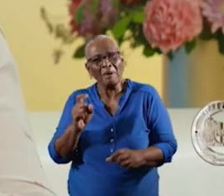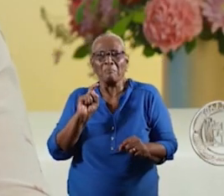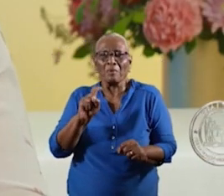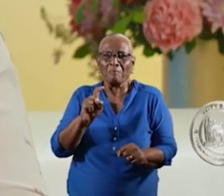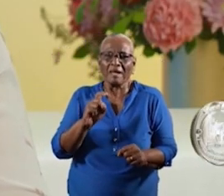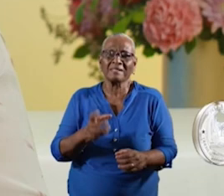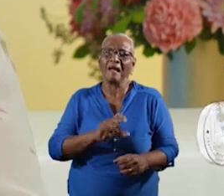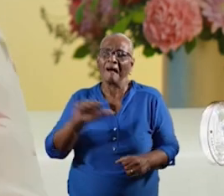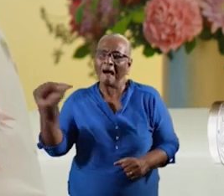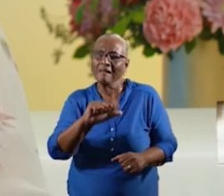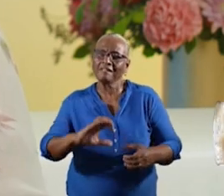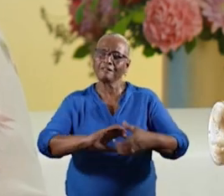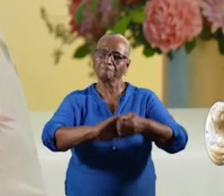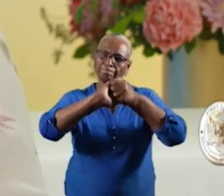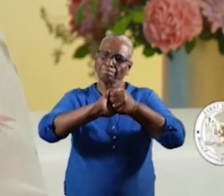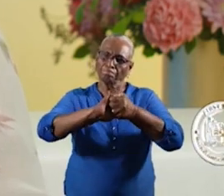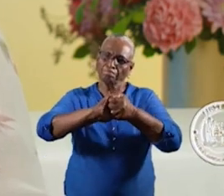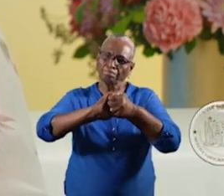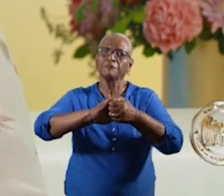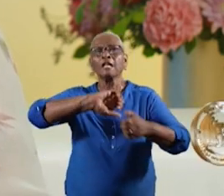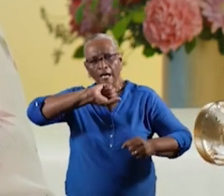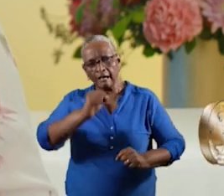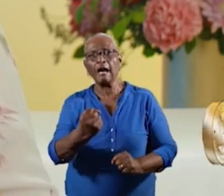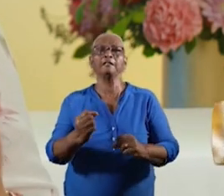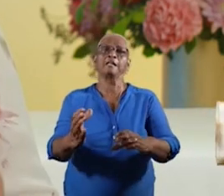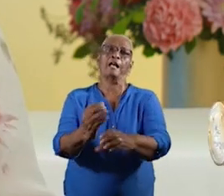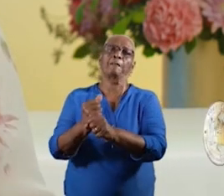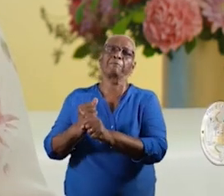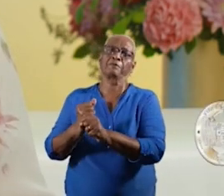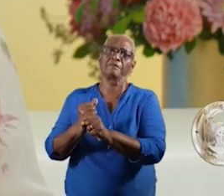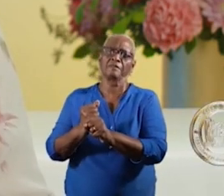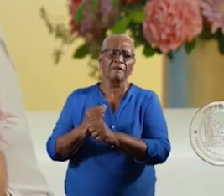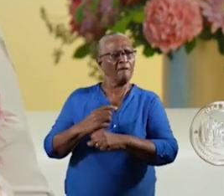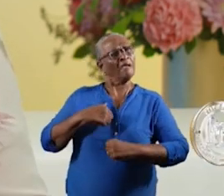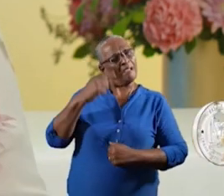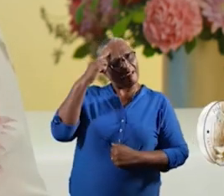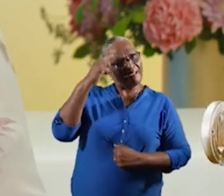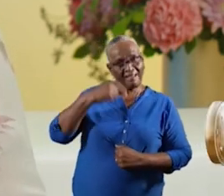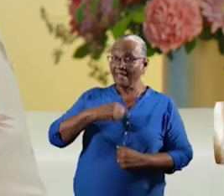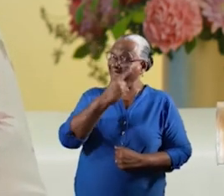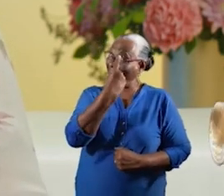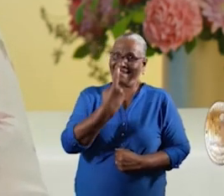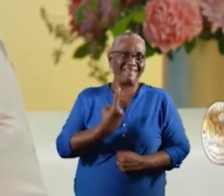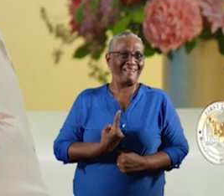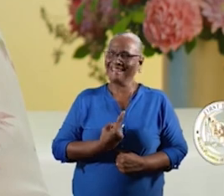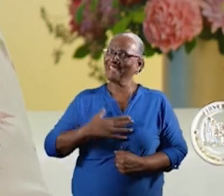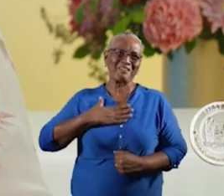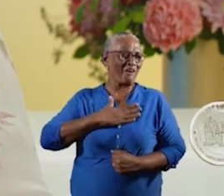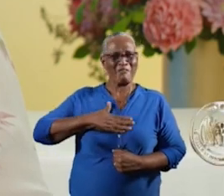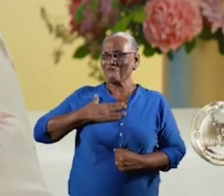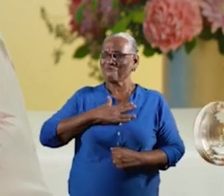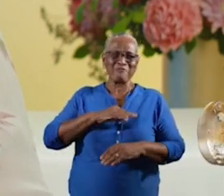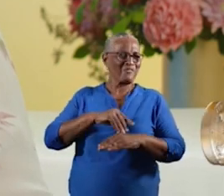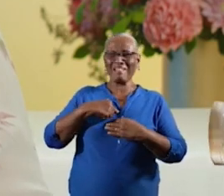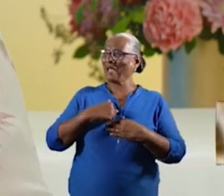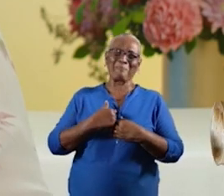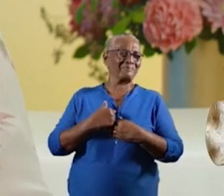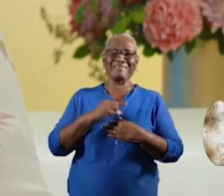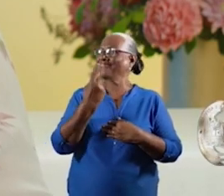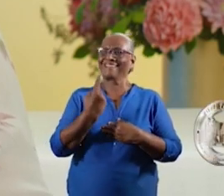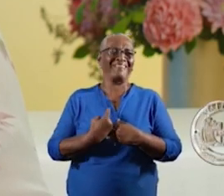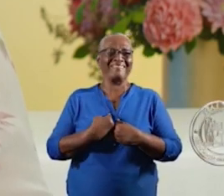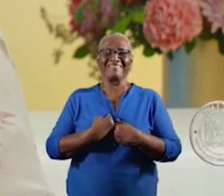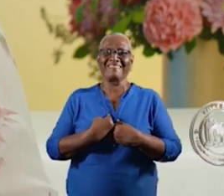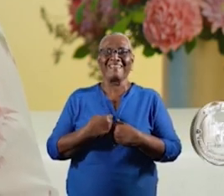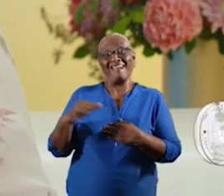voor hechtere connecties met anderen. Je merkt gauw dat je niet de enige bent die bepaalde gevoelens ervaart.